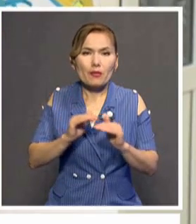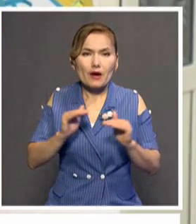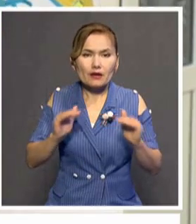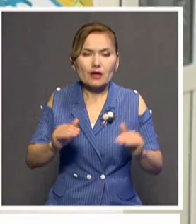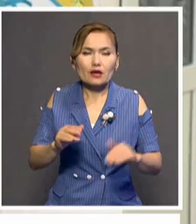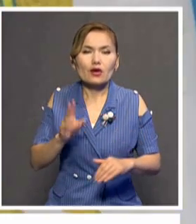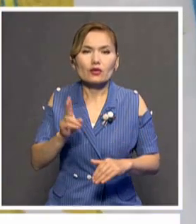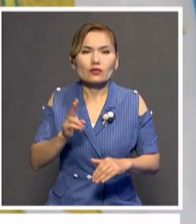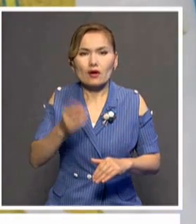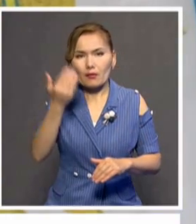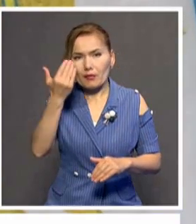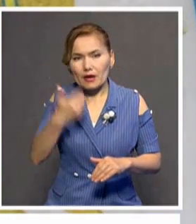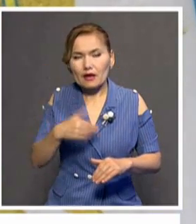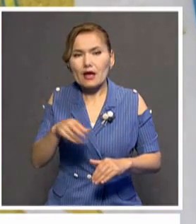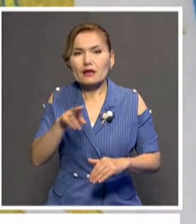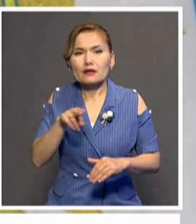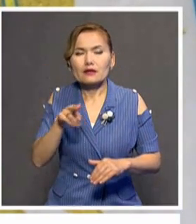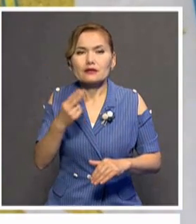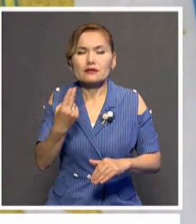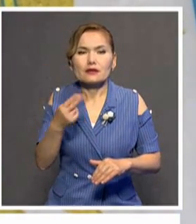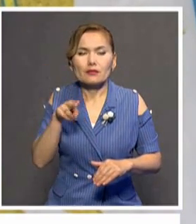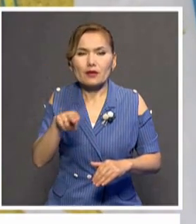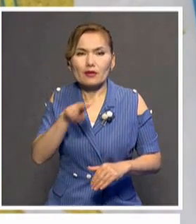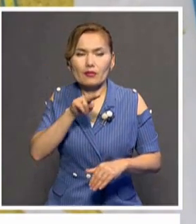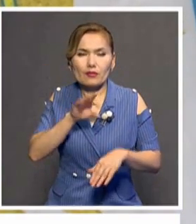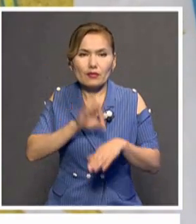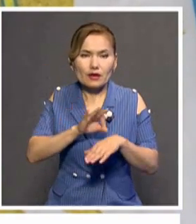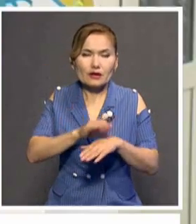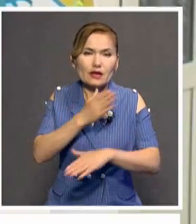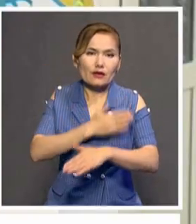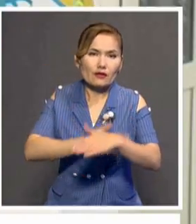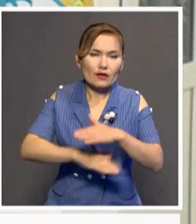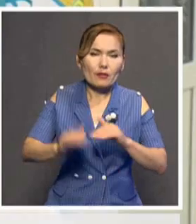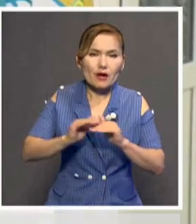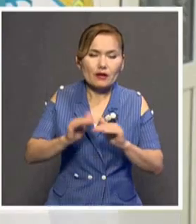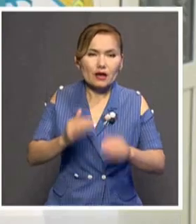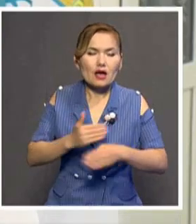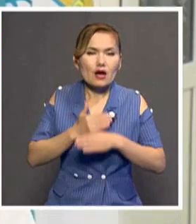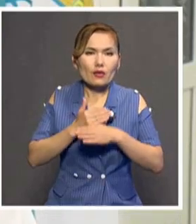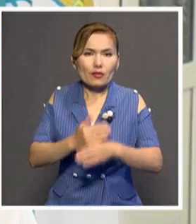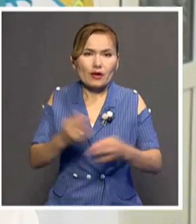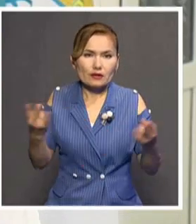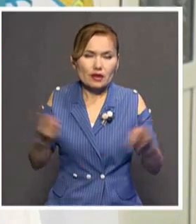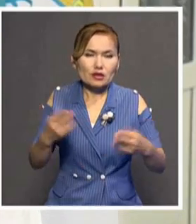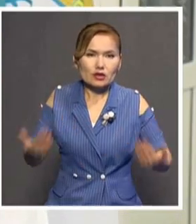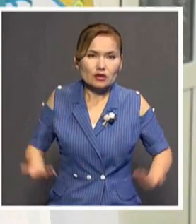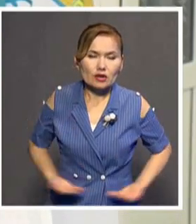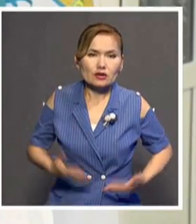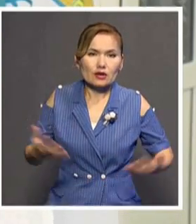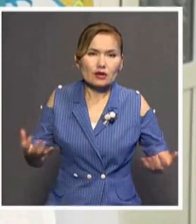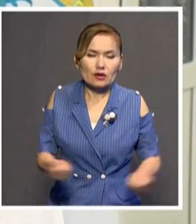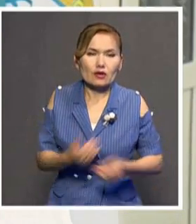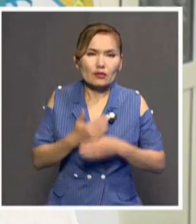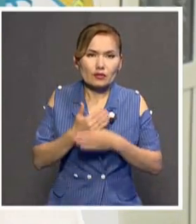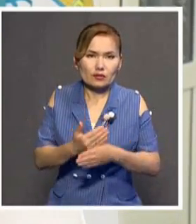зейін қойдық. Қазір көп жылдар болды, 19 жыл болды. Әрі қарай да біз жұмыс істейміз, біз бір орында тоқтап қалмаймыз, алға мақсаттарымыз бар.